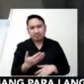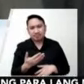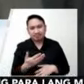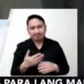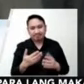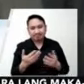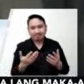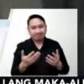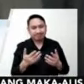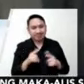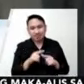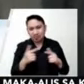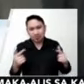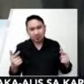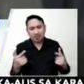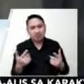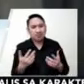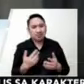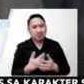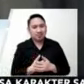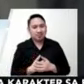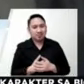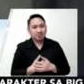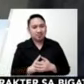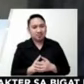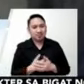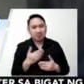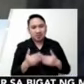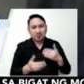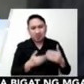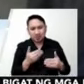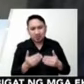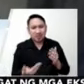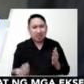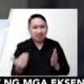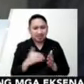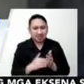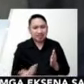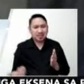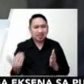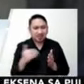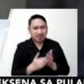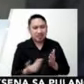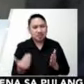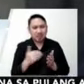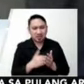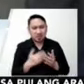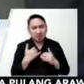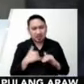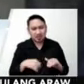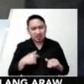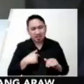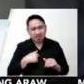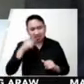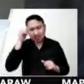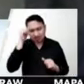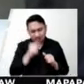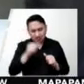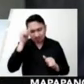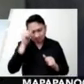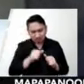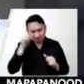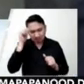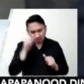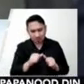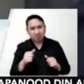ganon yung talagang proseso ko talagang paulit-ulit so hanggang ngayon Talaga Naalala ko pa rin siya um iba iba